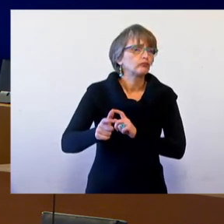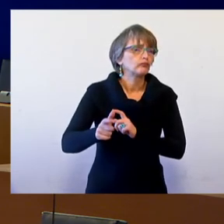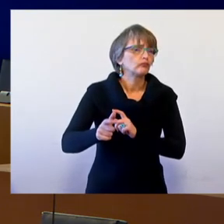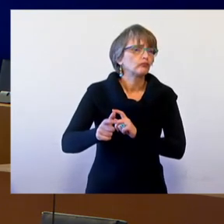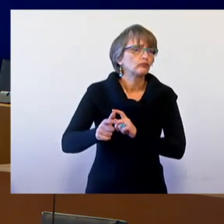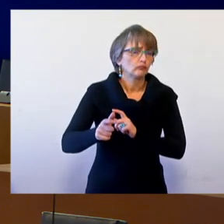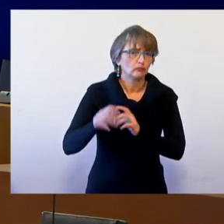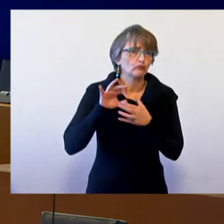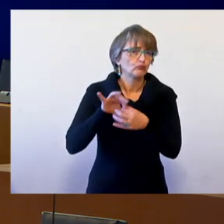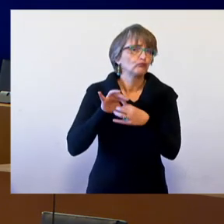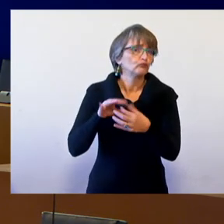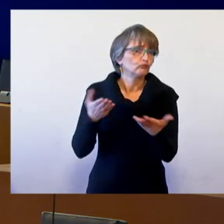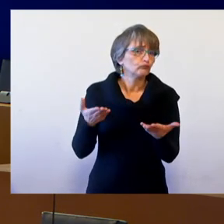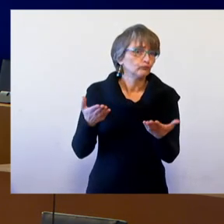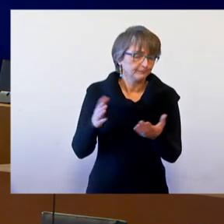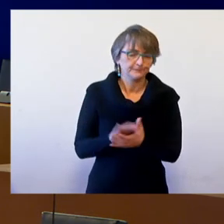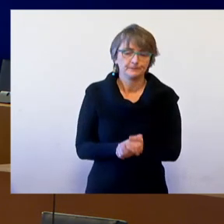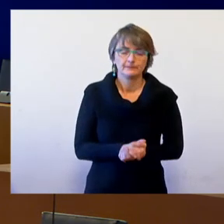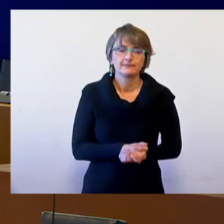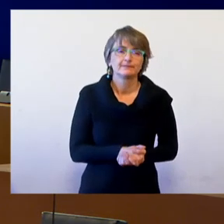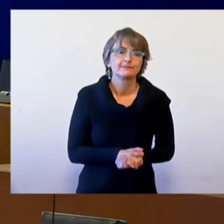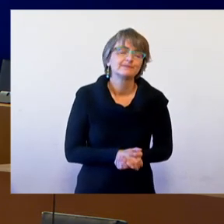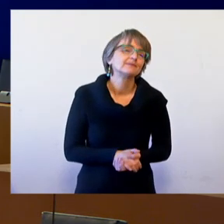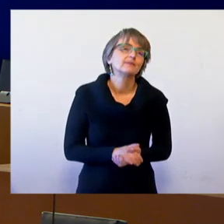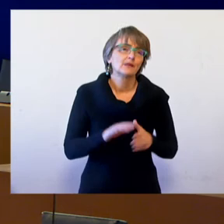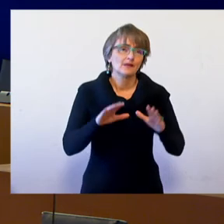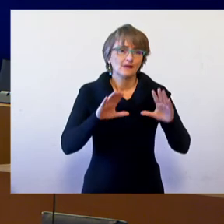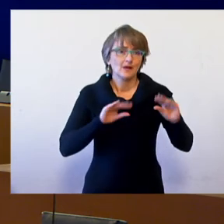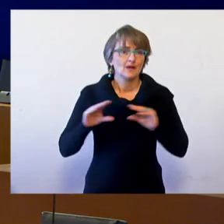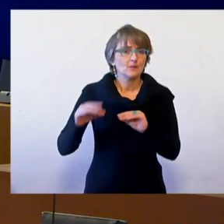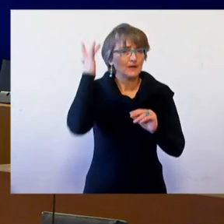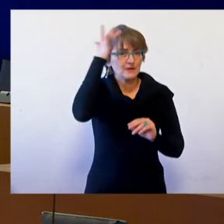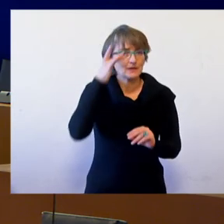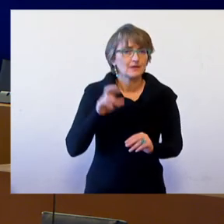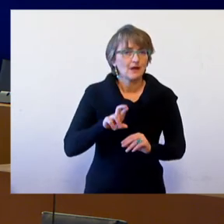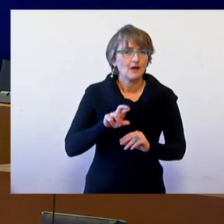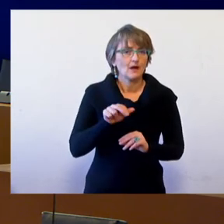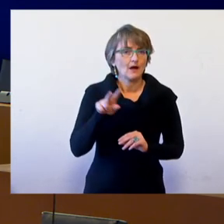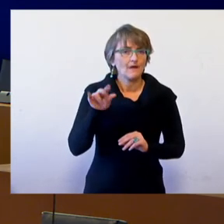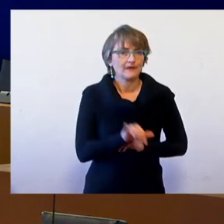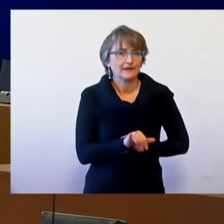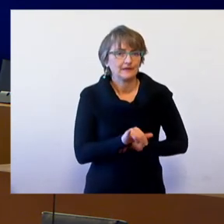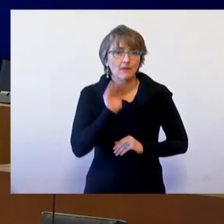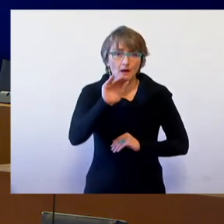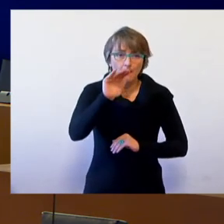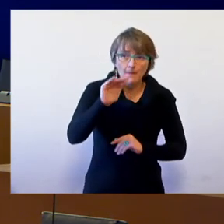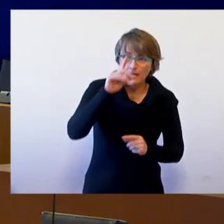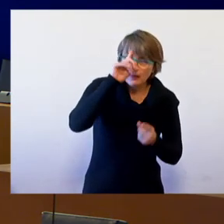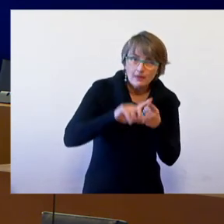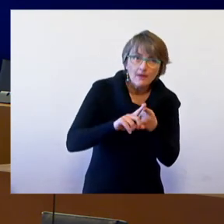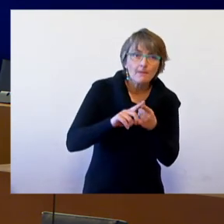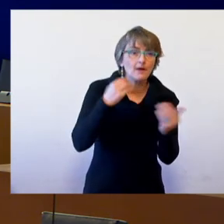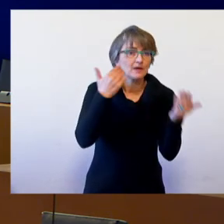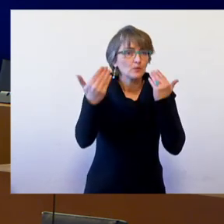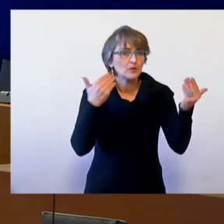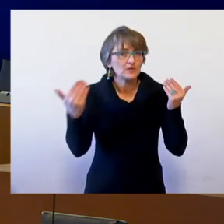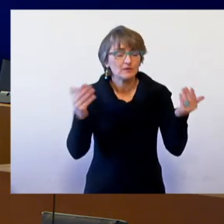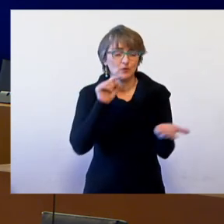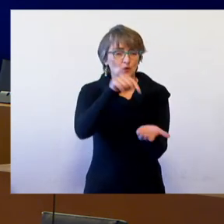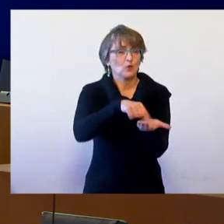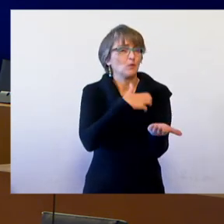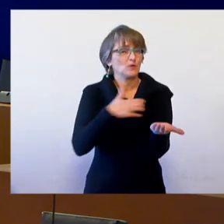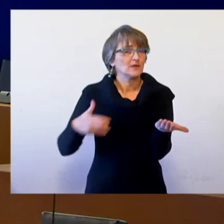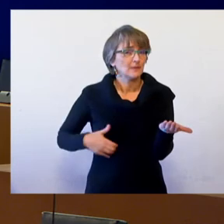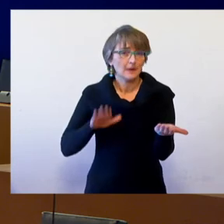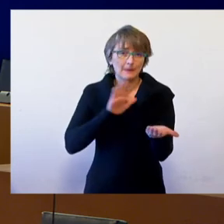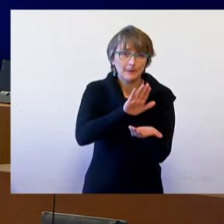je propose de lier les deux. C'est sur donc l'espace Saint-Ravi et l'appel à proposition d'exposition. C'est un lieu municipal